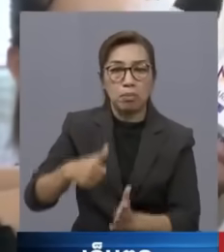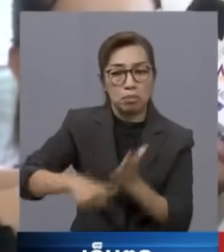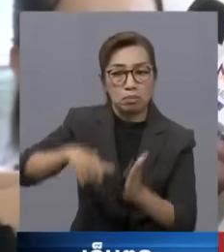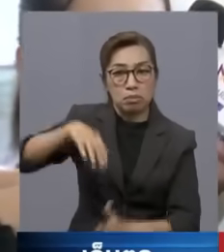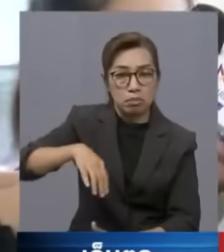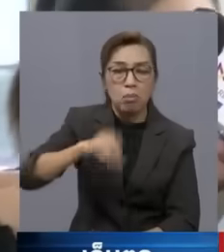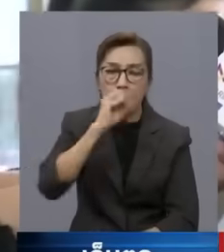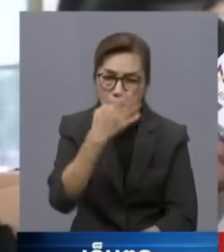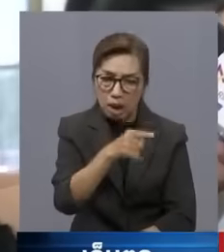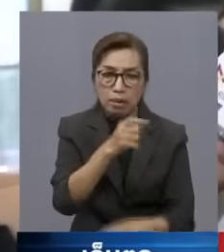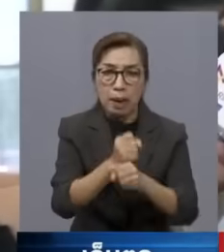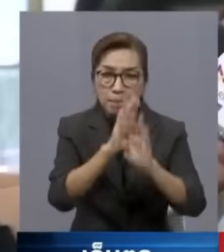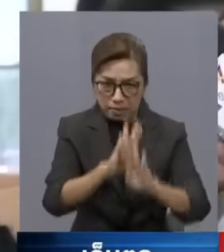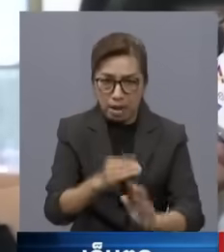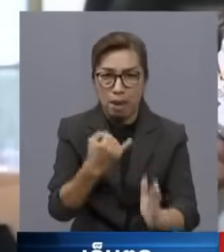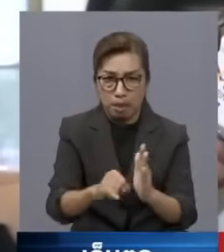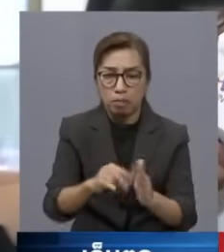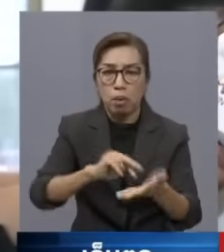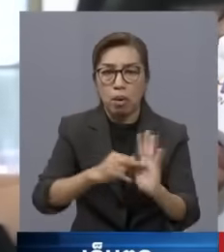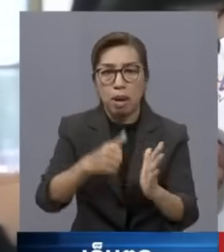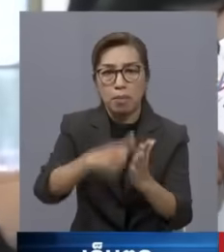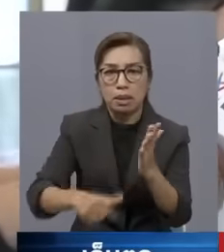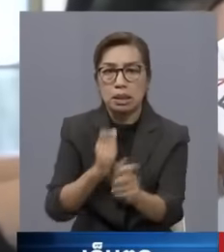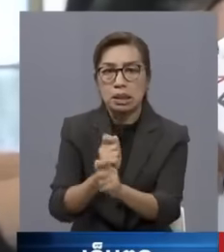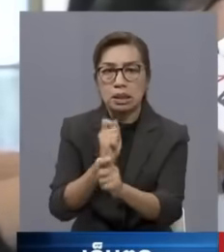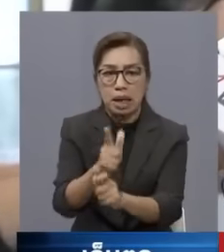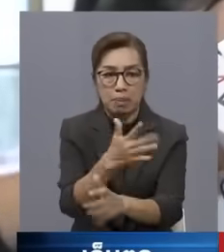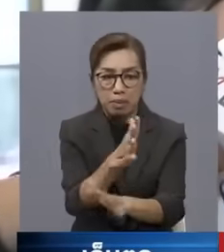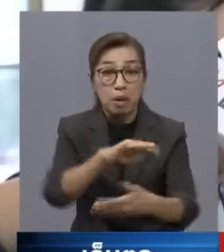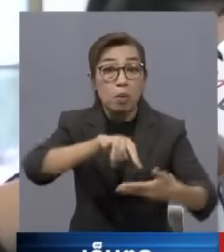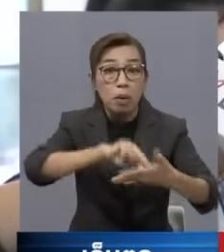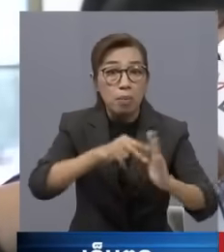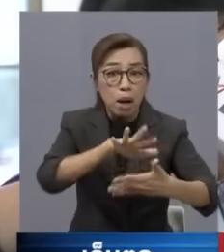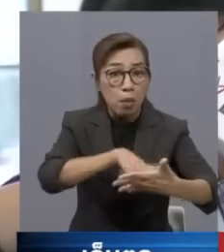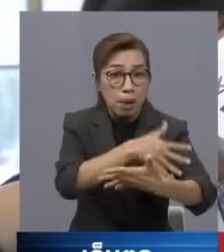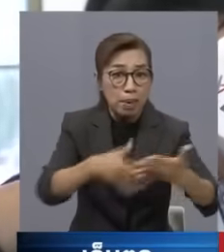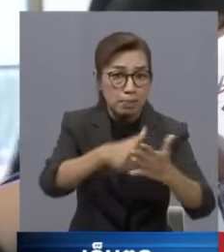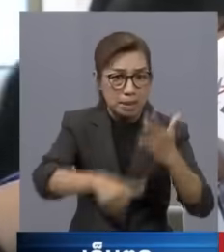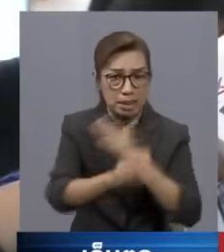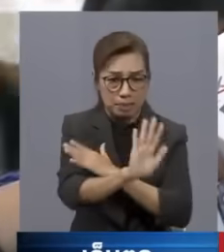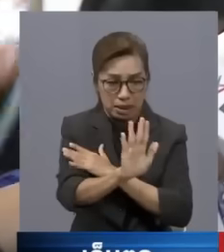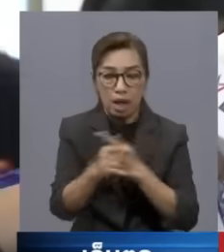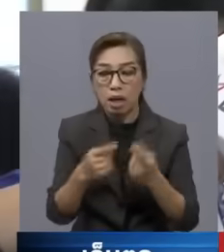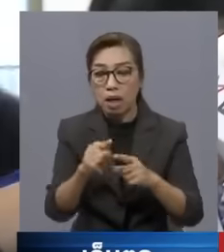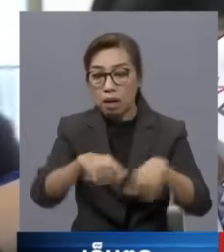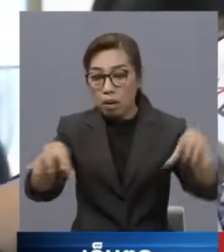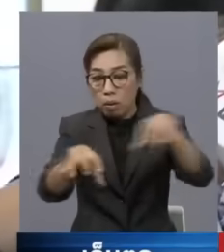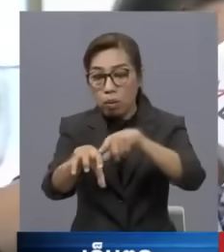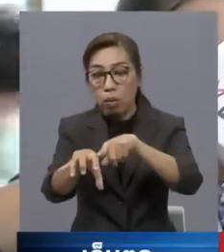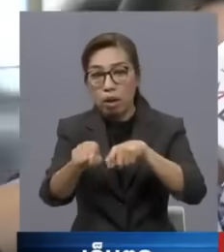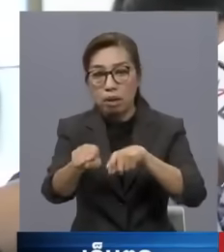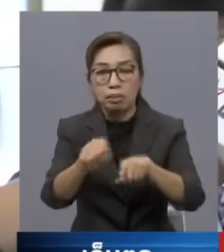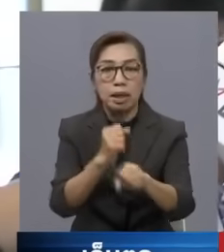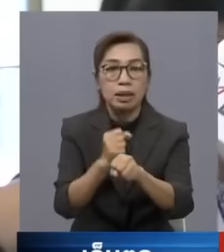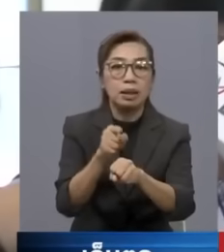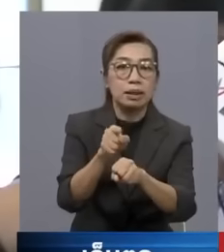ผิดเพราะถือว่าเป็นการหลบเลี่ยงภาษีไม่ใช่การวางแผนภาษีส่วนการเป็นนอมินีของใครเนี่ยคุณชูวิทย์